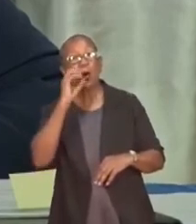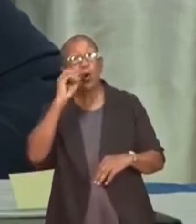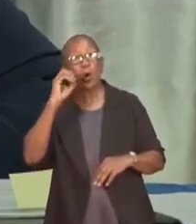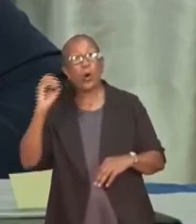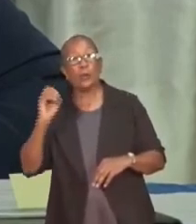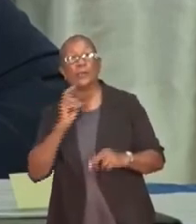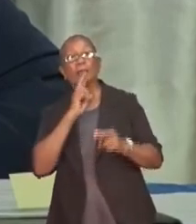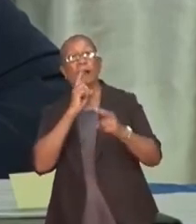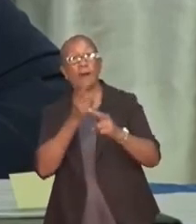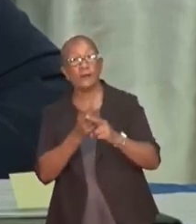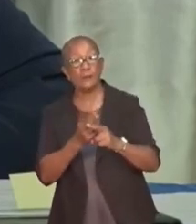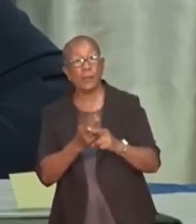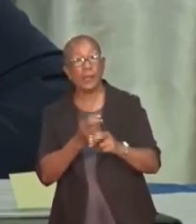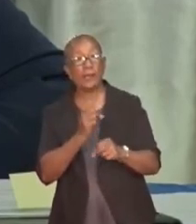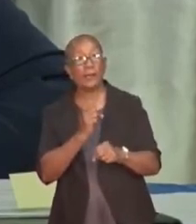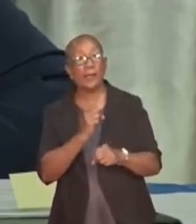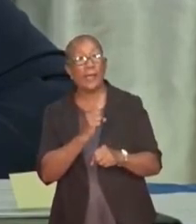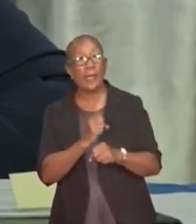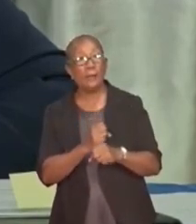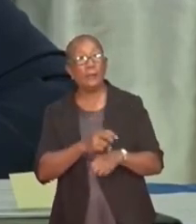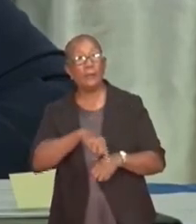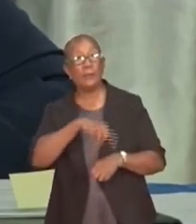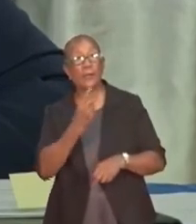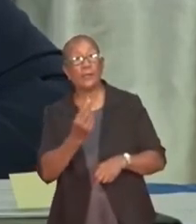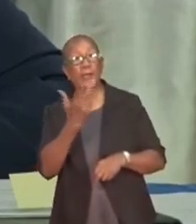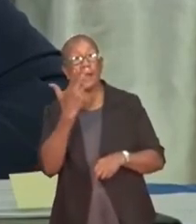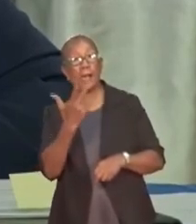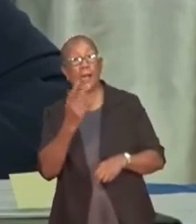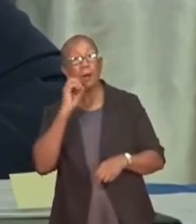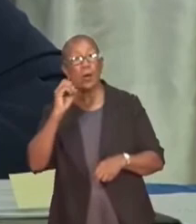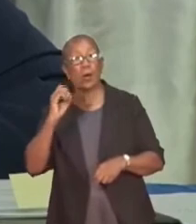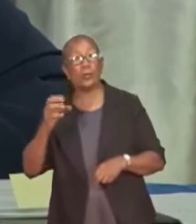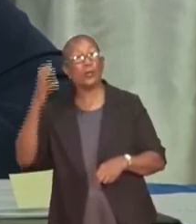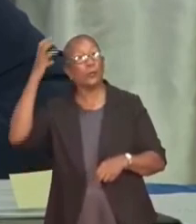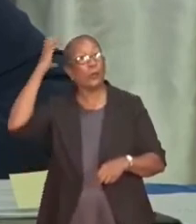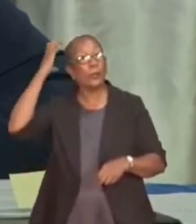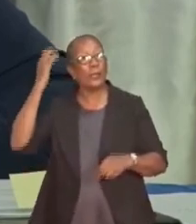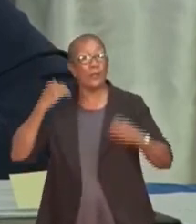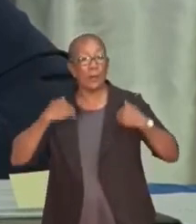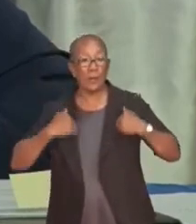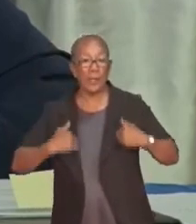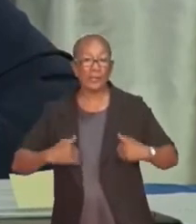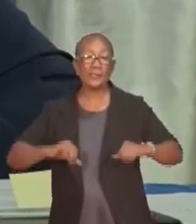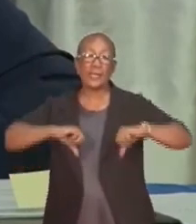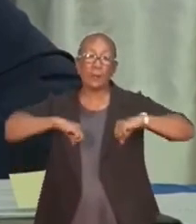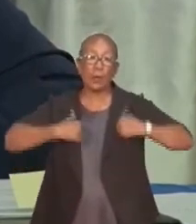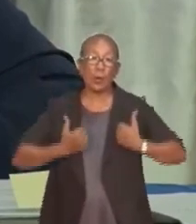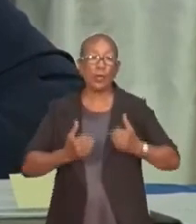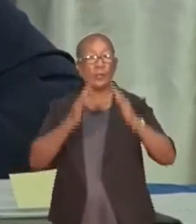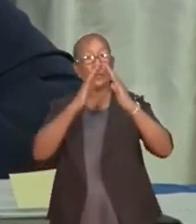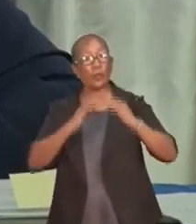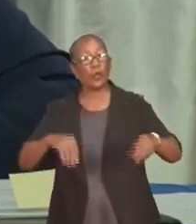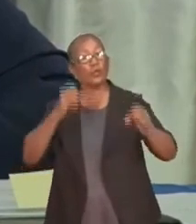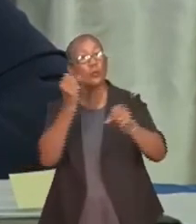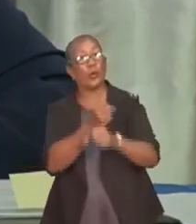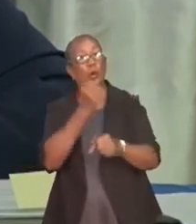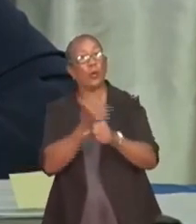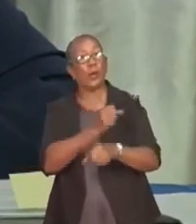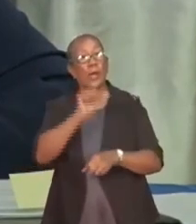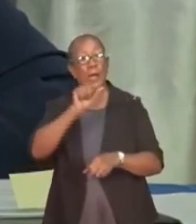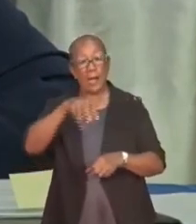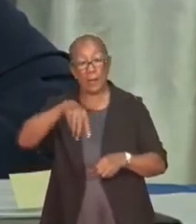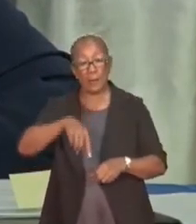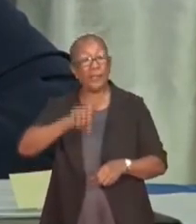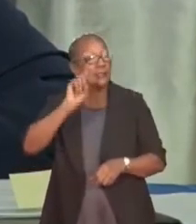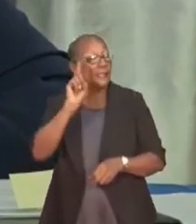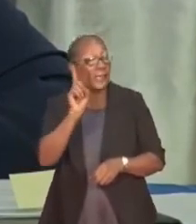dan 400 gevallen. Daar zijn de personen aan het bouwen, aan het renoveren, aan woning aan het aanpassen. AHP is niet alleen